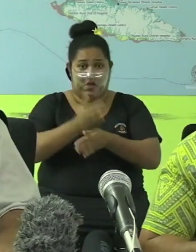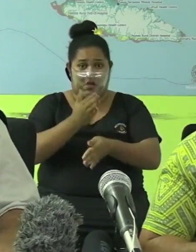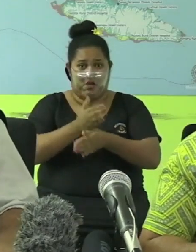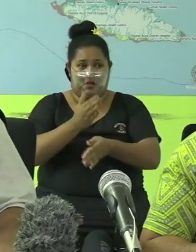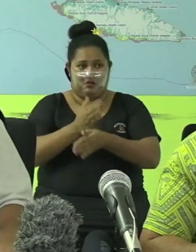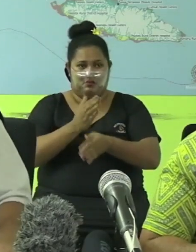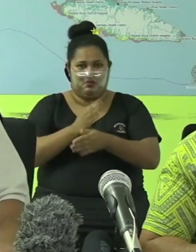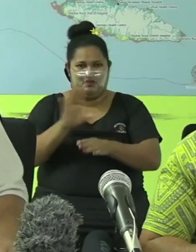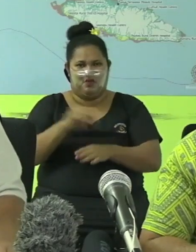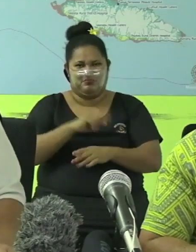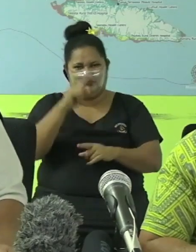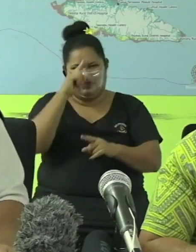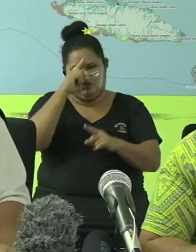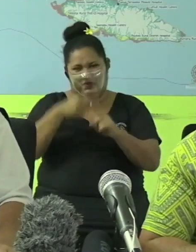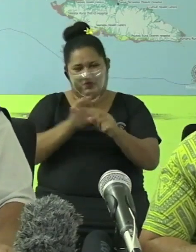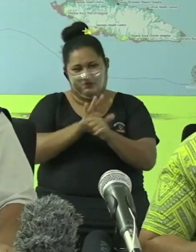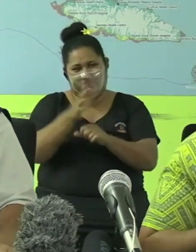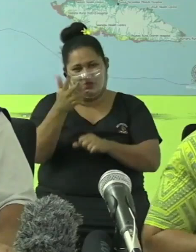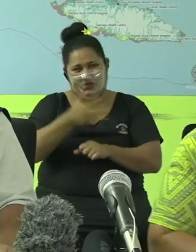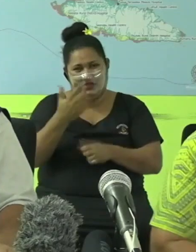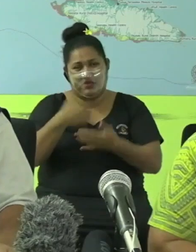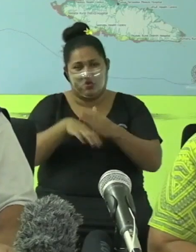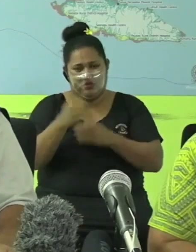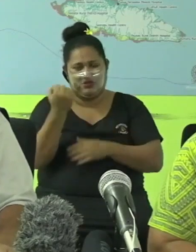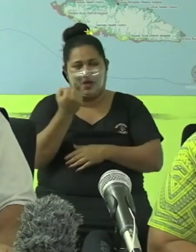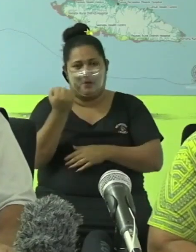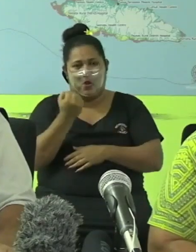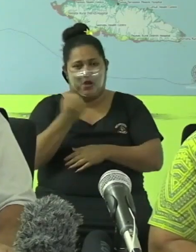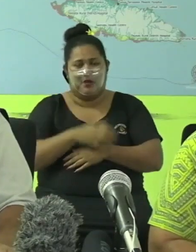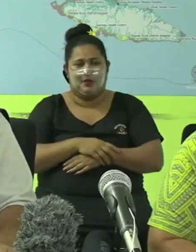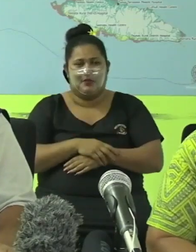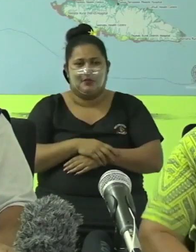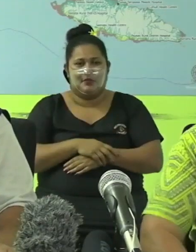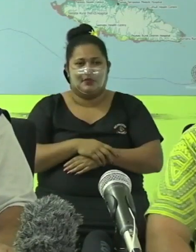whaamai ia peo na i ni tono tātou Atunuu.